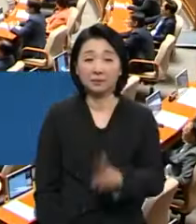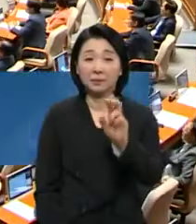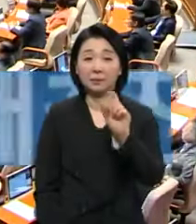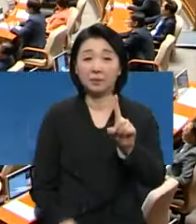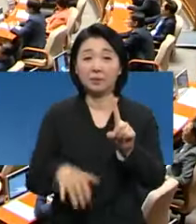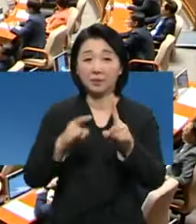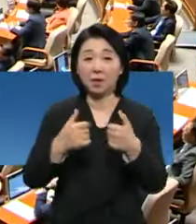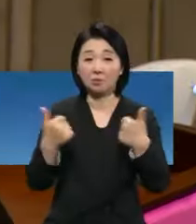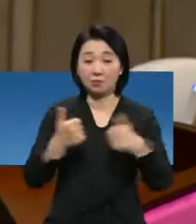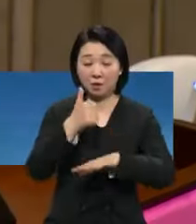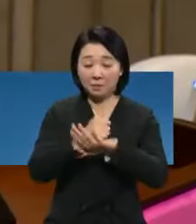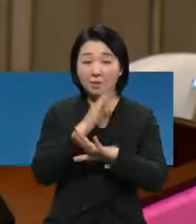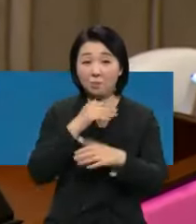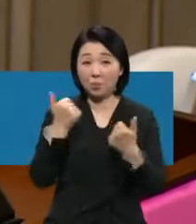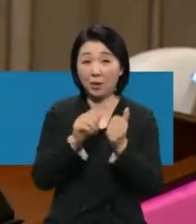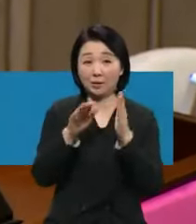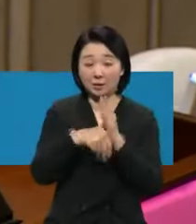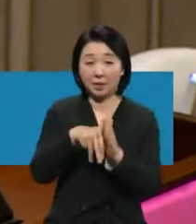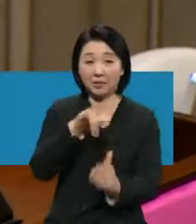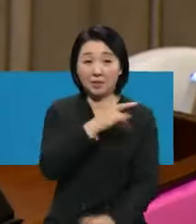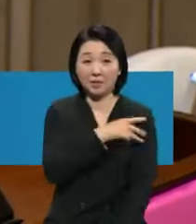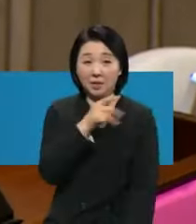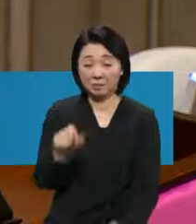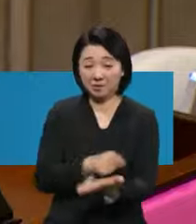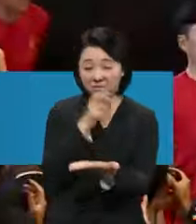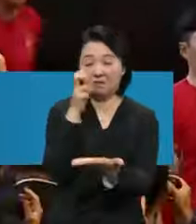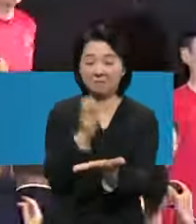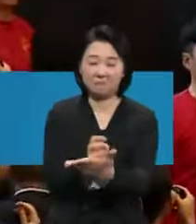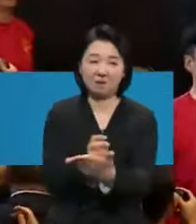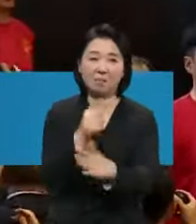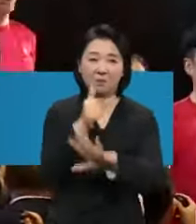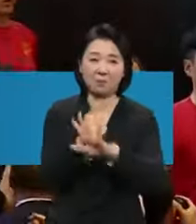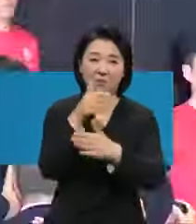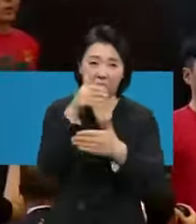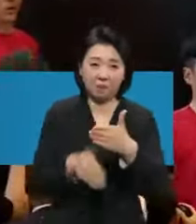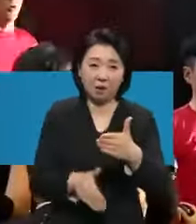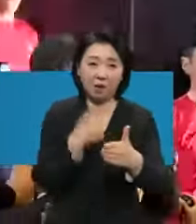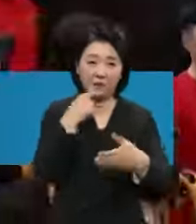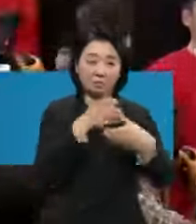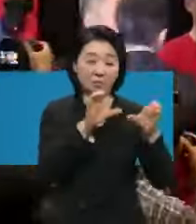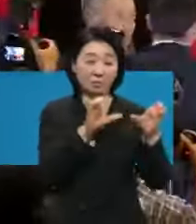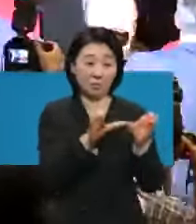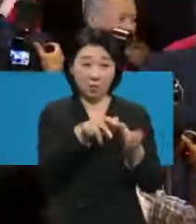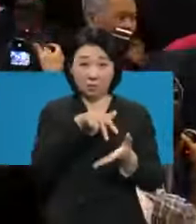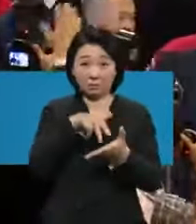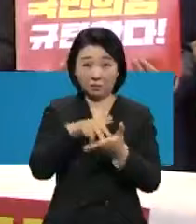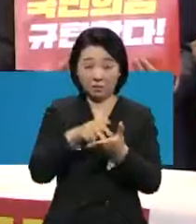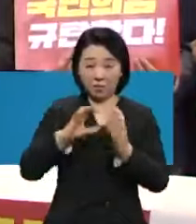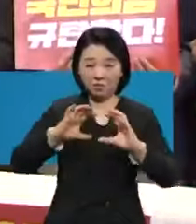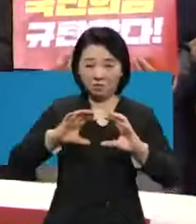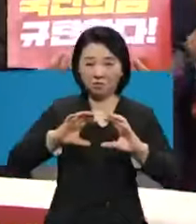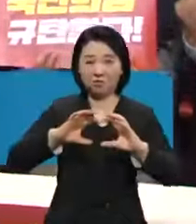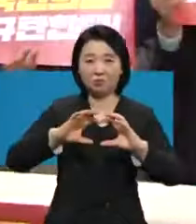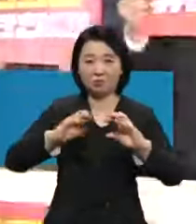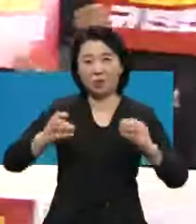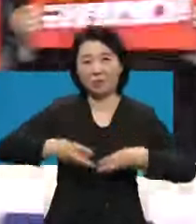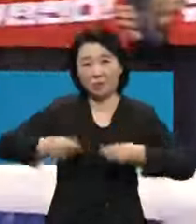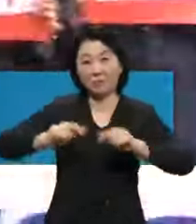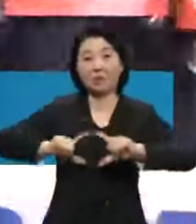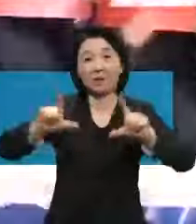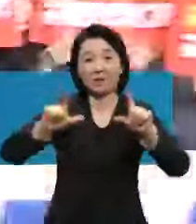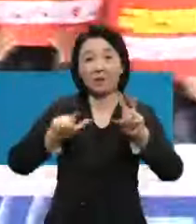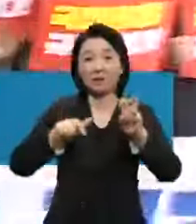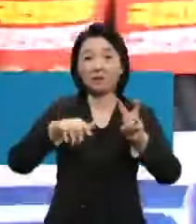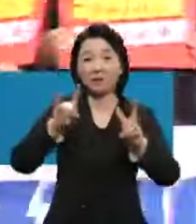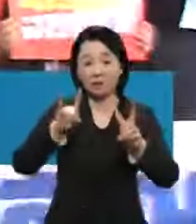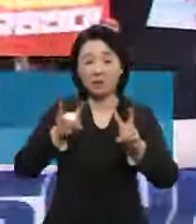21대 국회 마지막 본회의에서 최상병 특검법이 끝내 부결됐습니다. 민주당은 국회 참사의 날이라며 22대 국회